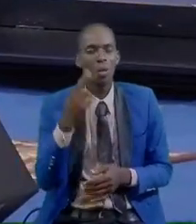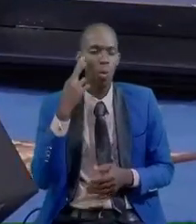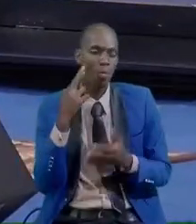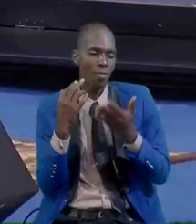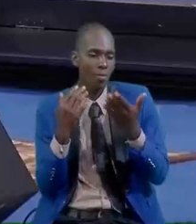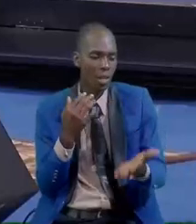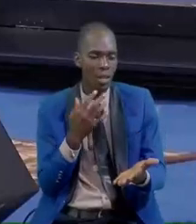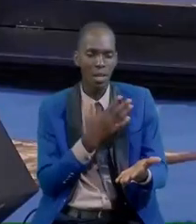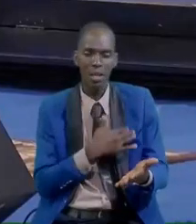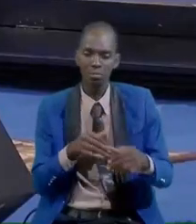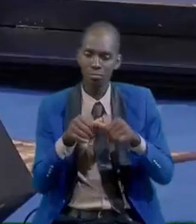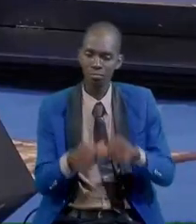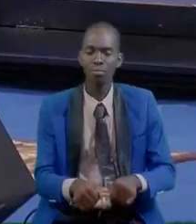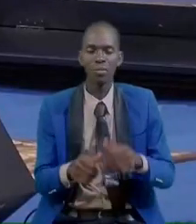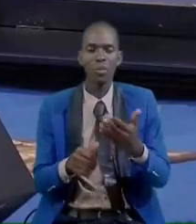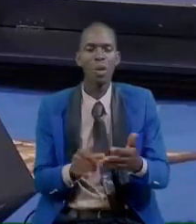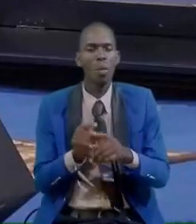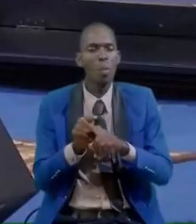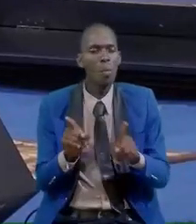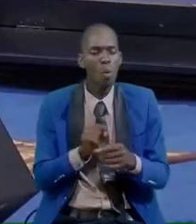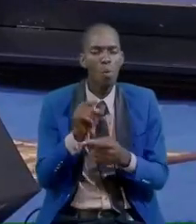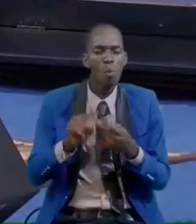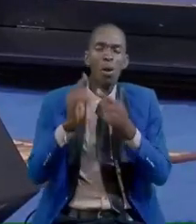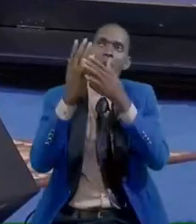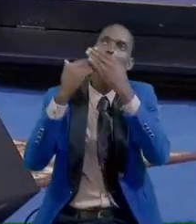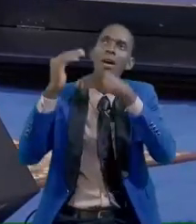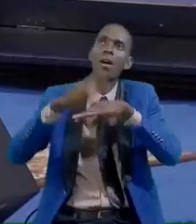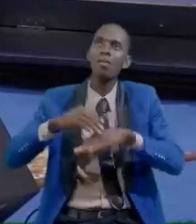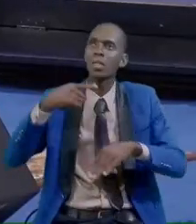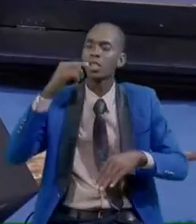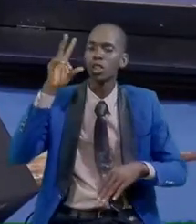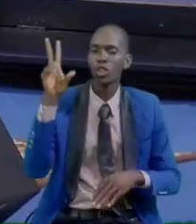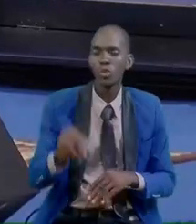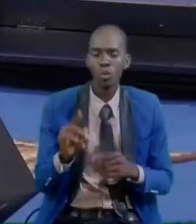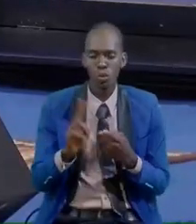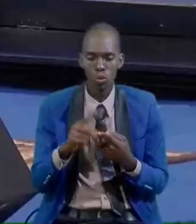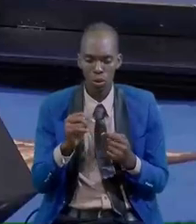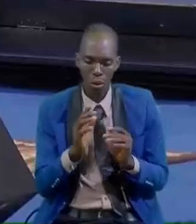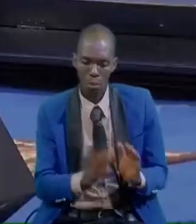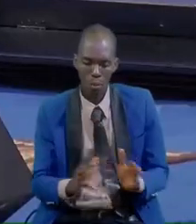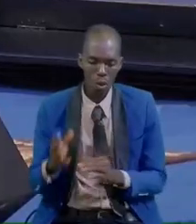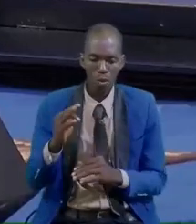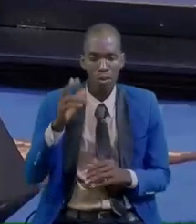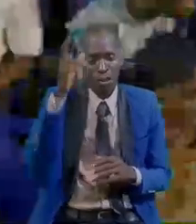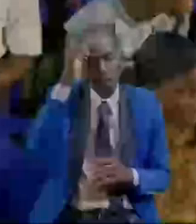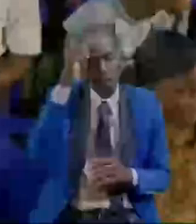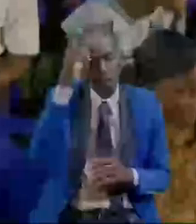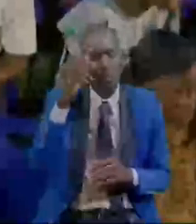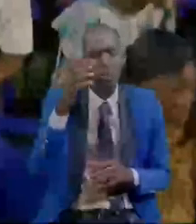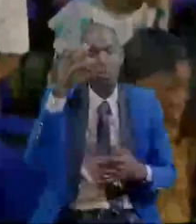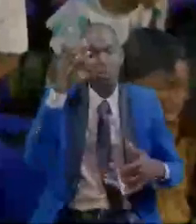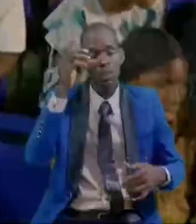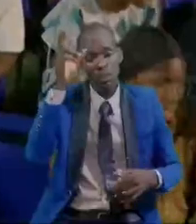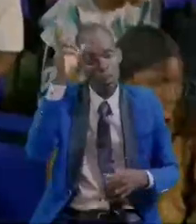Ils étaient là. Mais quand le ciel dit non au plan du diable, Satan